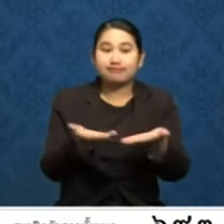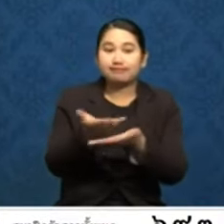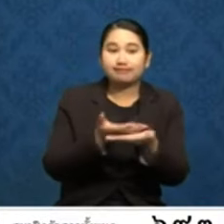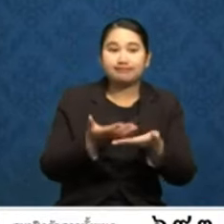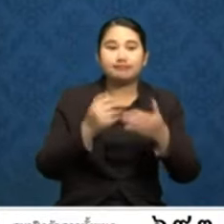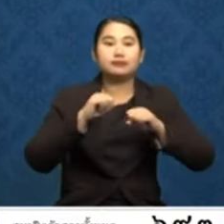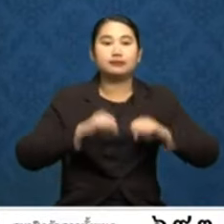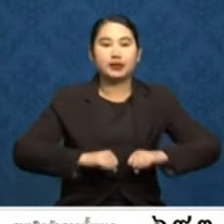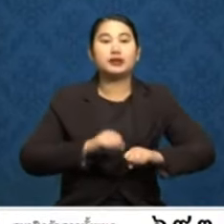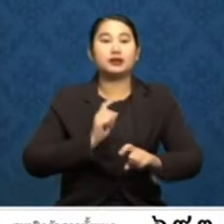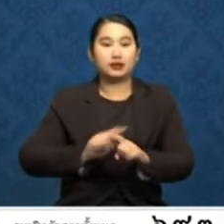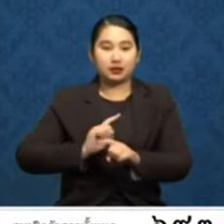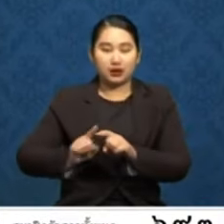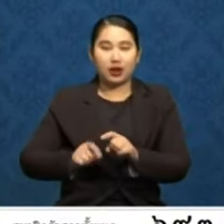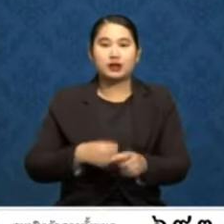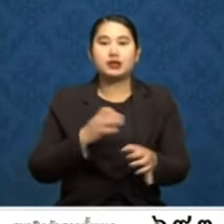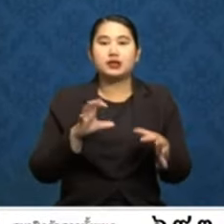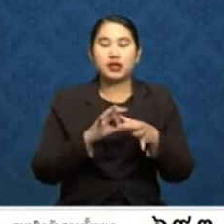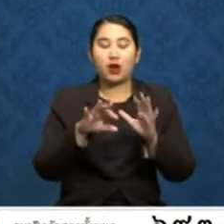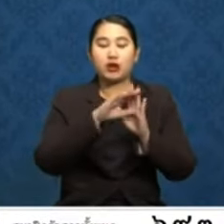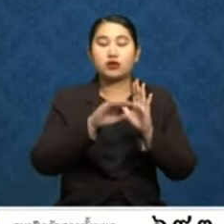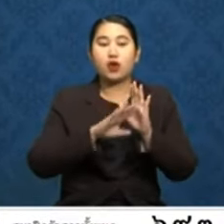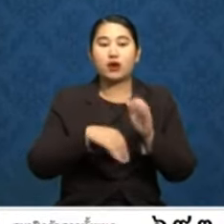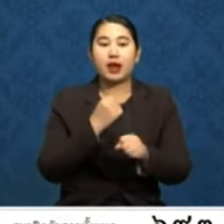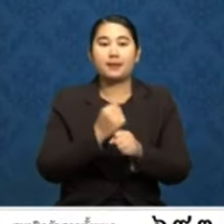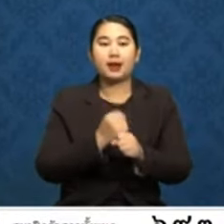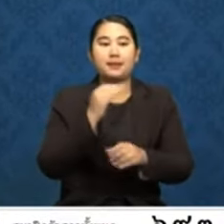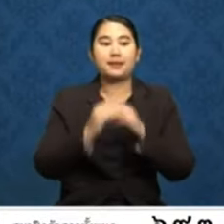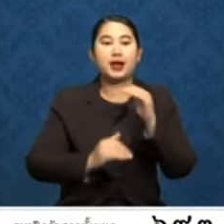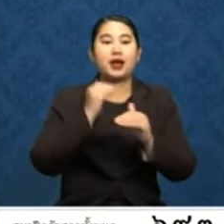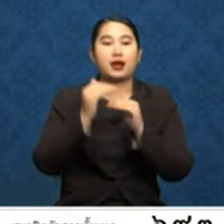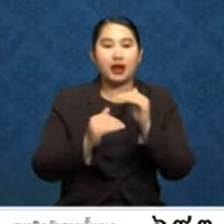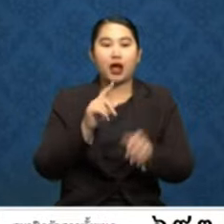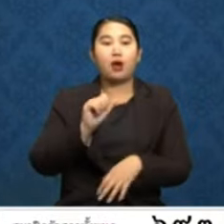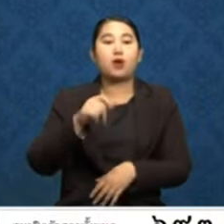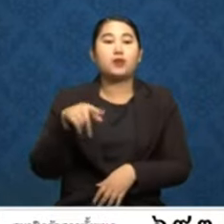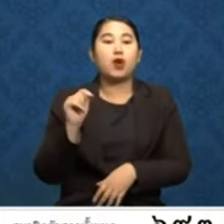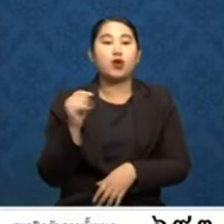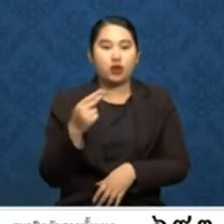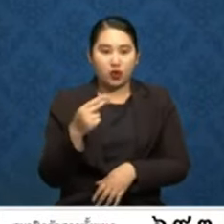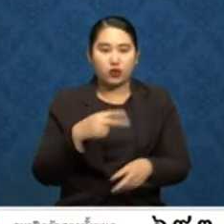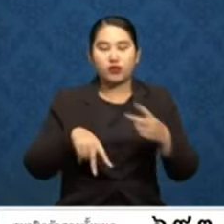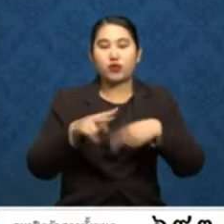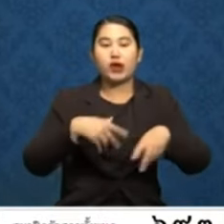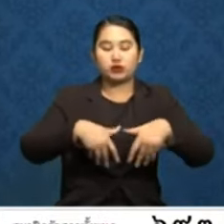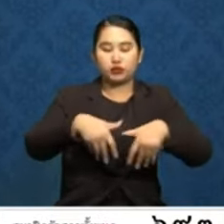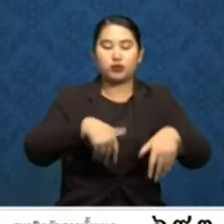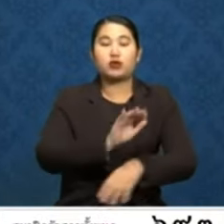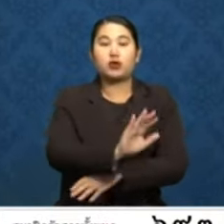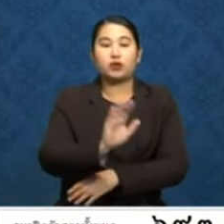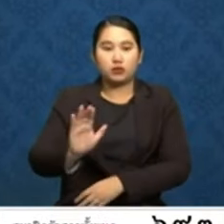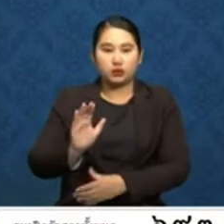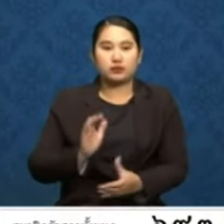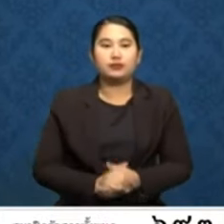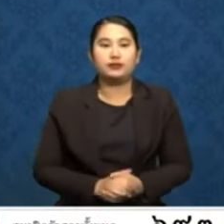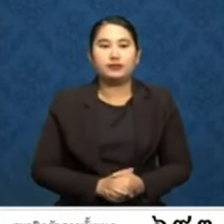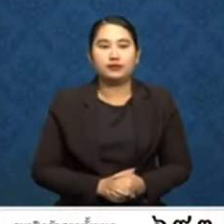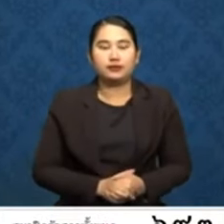ดสินใจในกระบวนการพัฒนาท้องถิ่นและการดูแลชุมชน